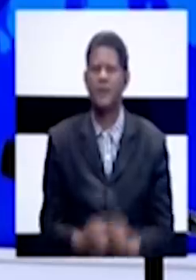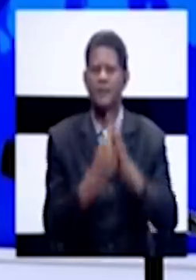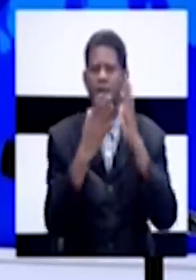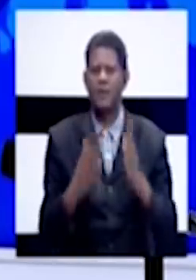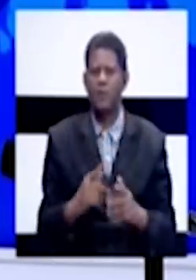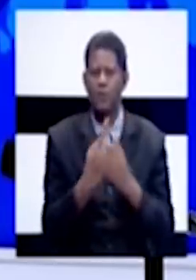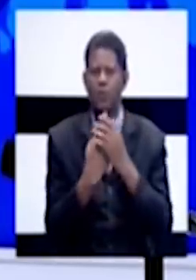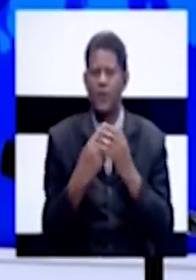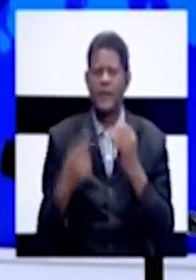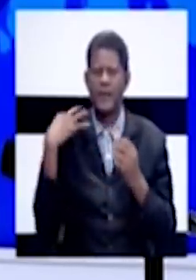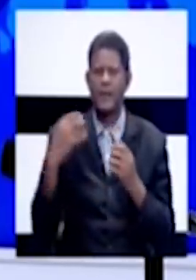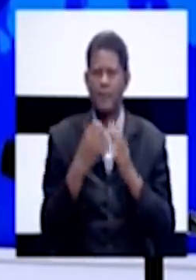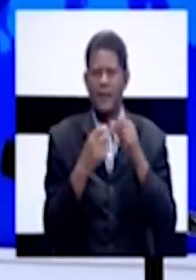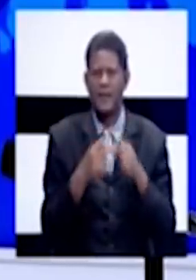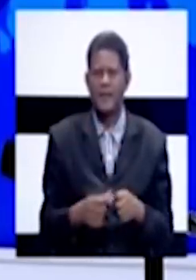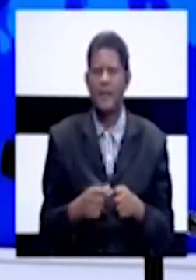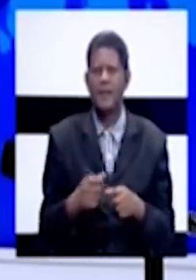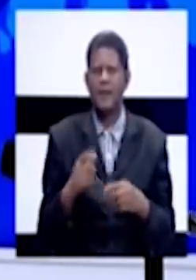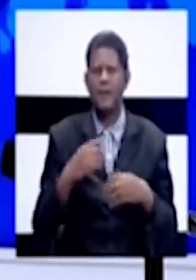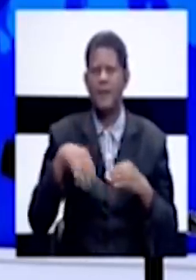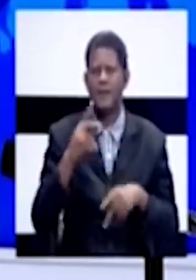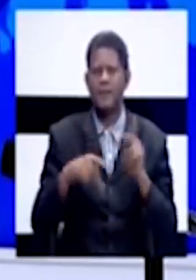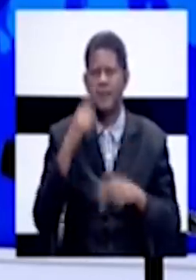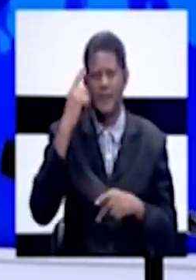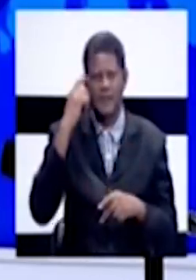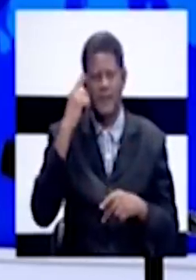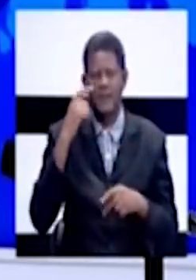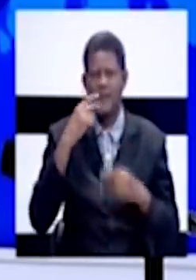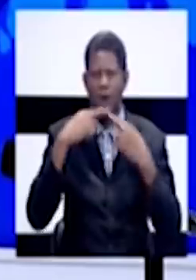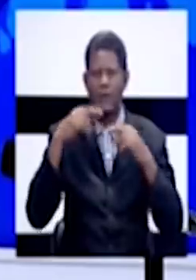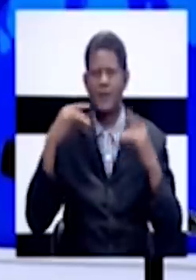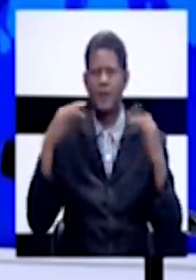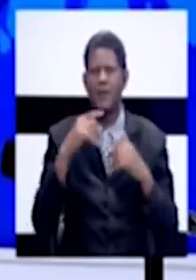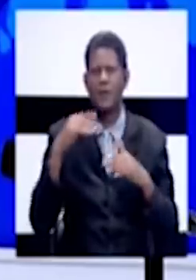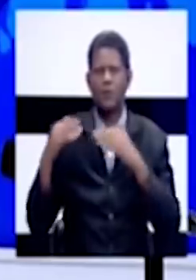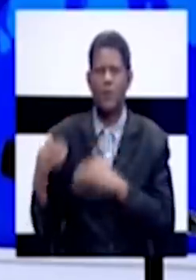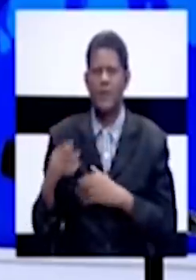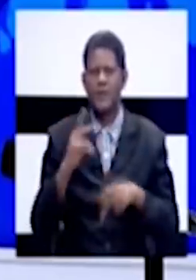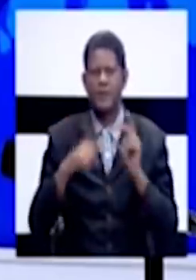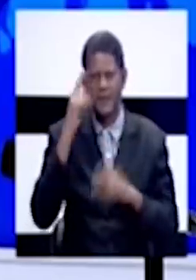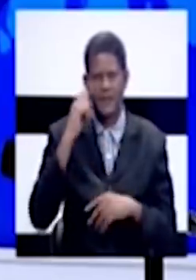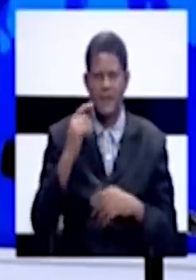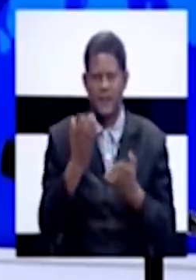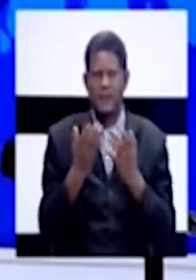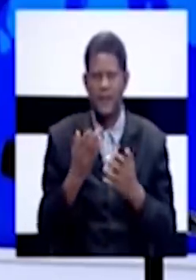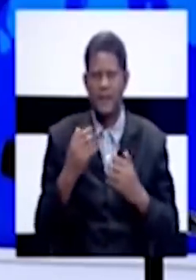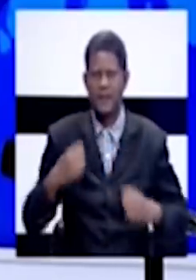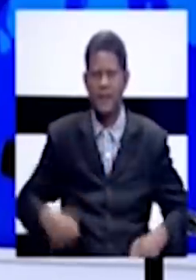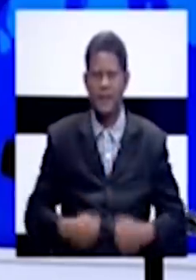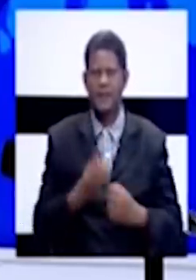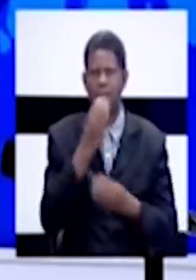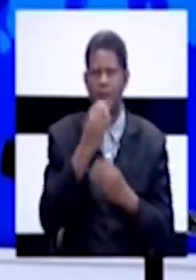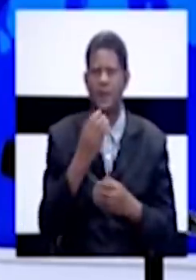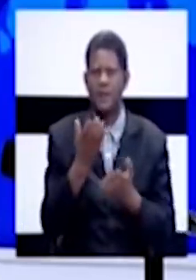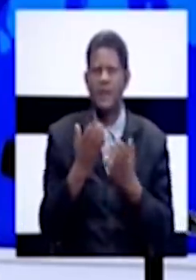ብፋሽታውያን ውልቀ መልእኽቲ ኣብ ልዕሊ ህዝቢ ትግራይ ዝተኣወጀ ኣዋጅ ንምምካት ኣብ ጎኒ ጅግና ሰራዊት ትግራይ ብምዃን ዘድሊ ዕጥቅን ስንቅን ብምቕራብ